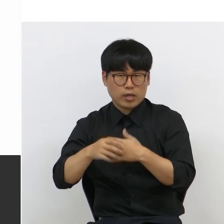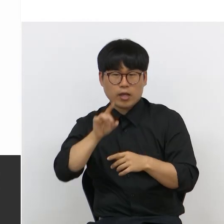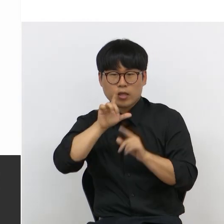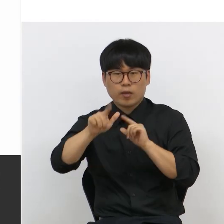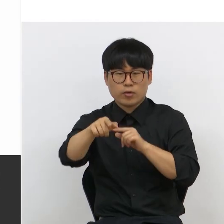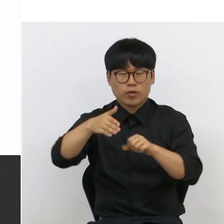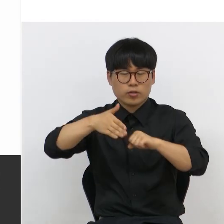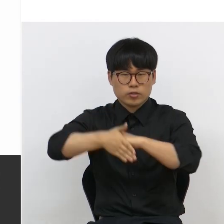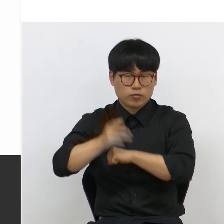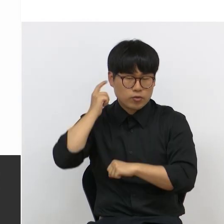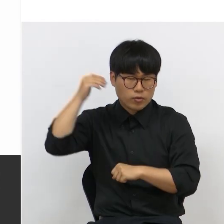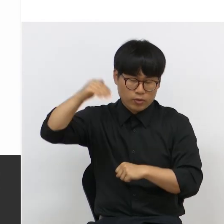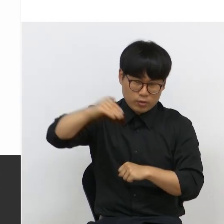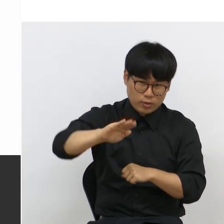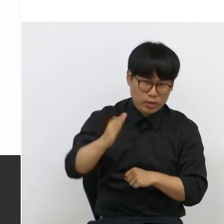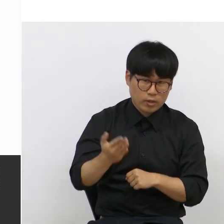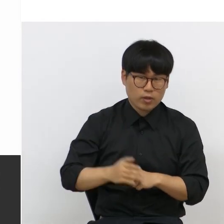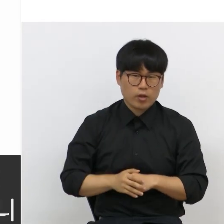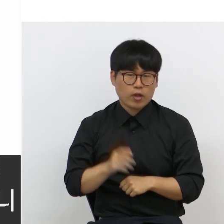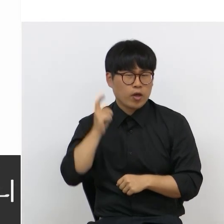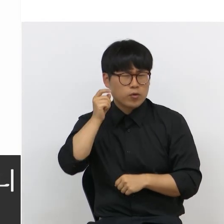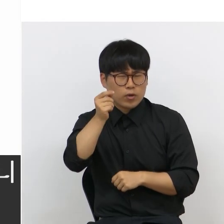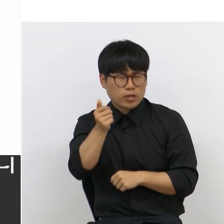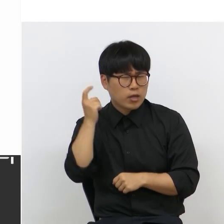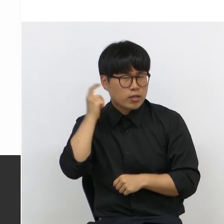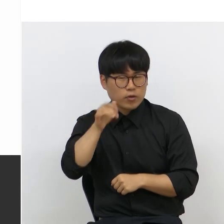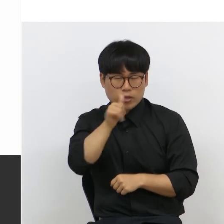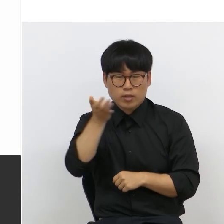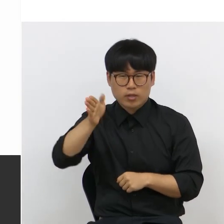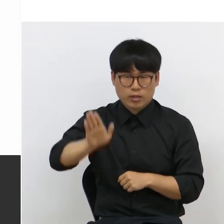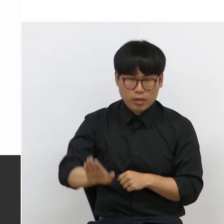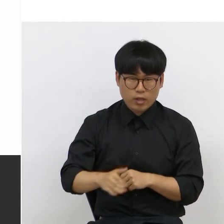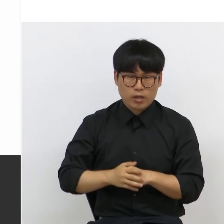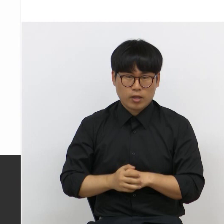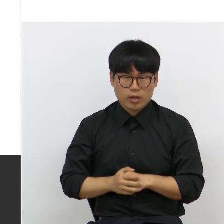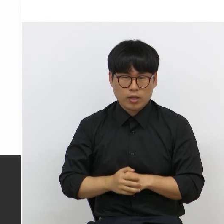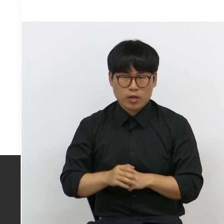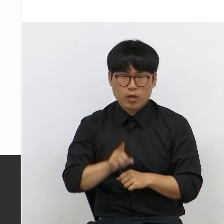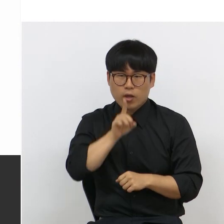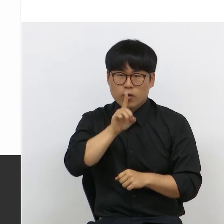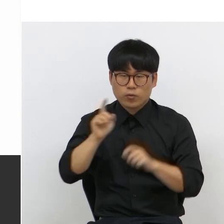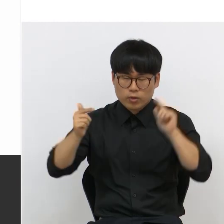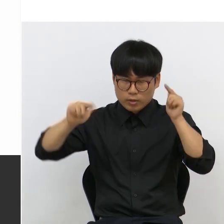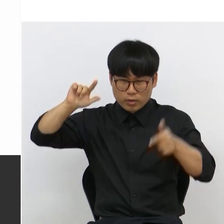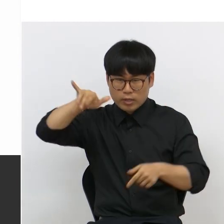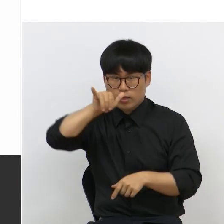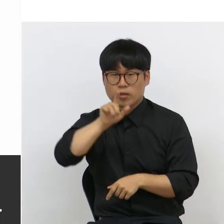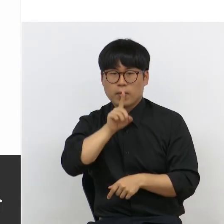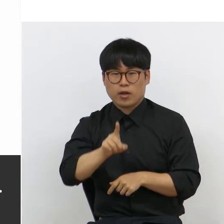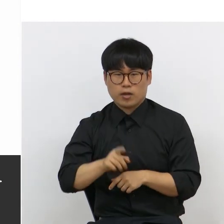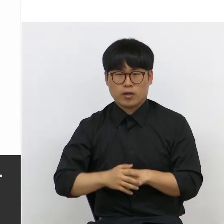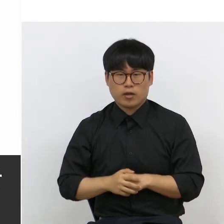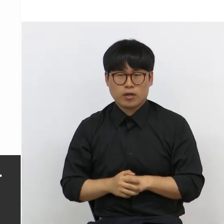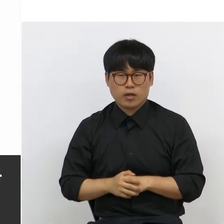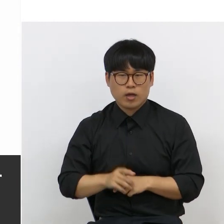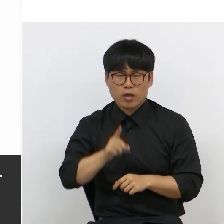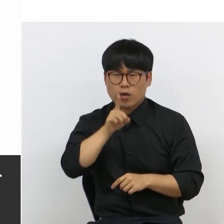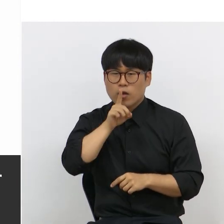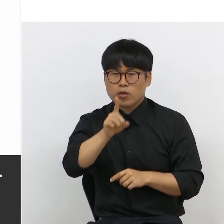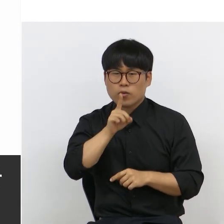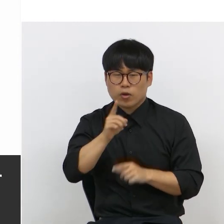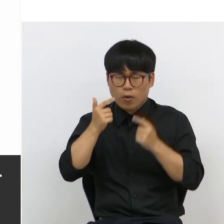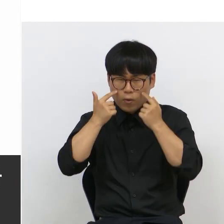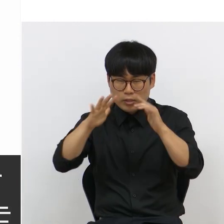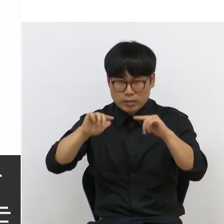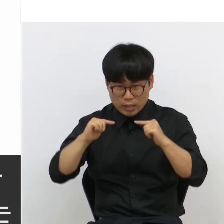청력이 떨어지는 건 소리가 작게 들린다는 부분도 있지만 꼭 기억하실 거는 소리 왜곡이 생긴다는 거죠. 소리가 명확하지 않다.